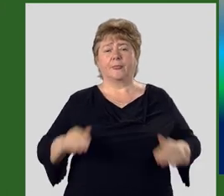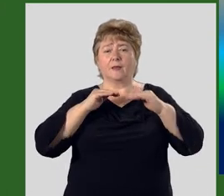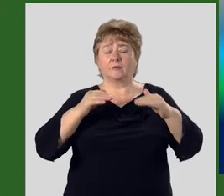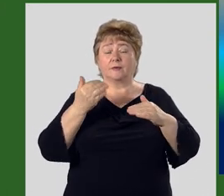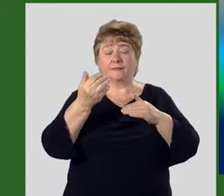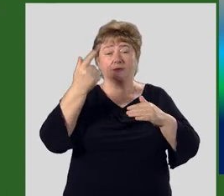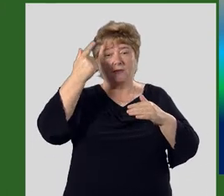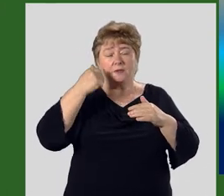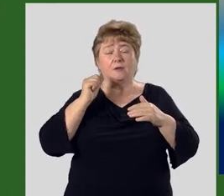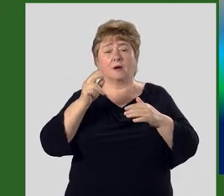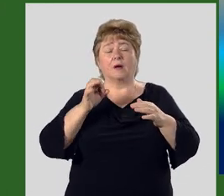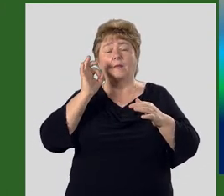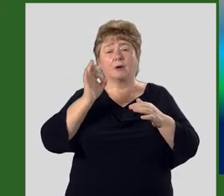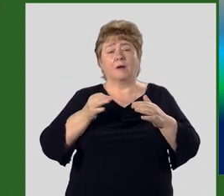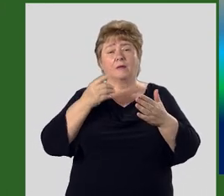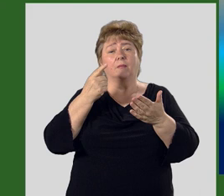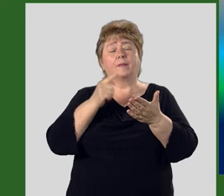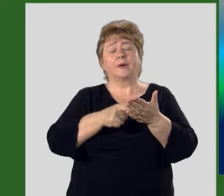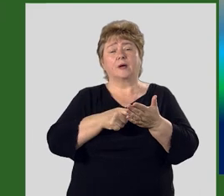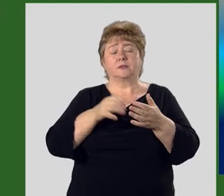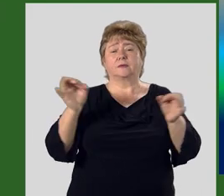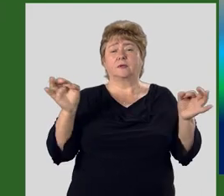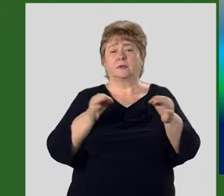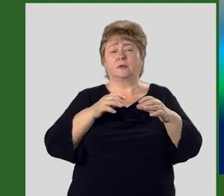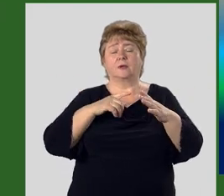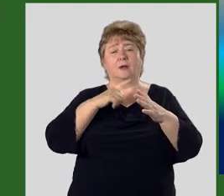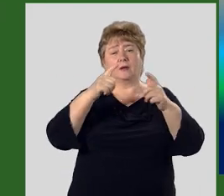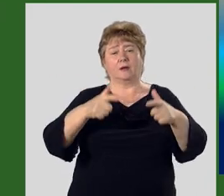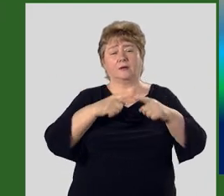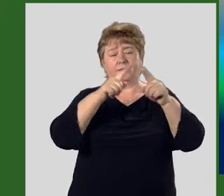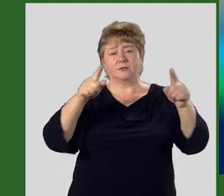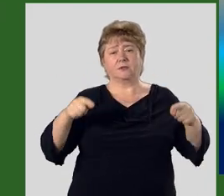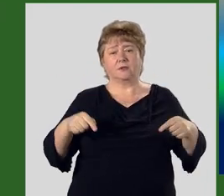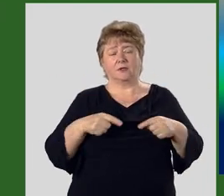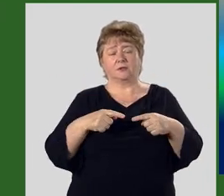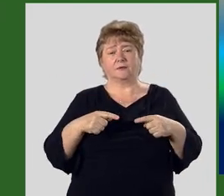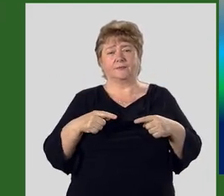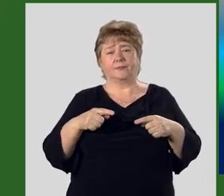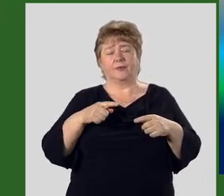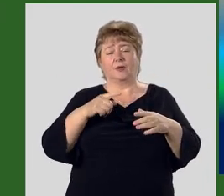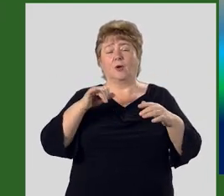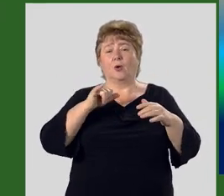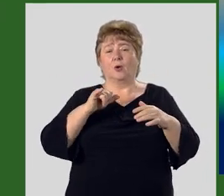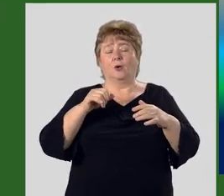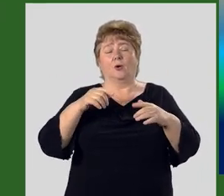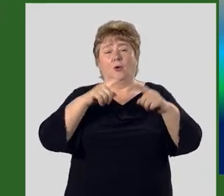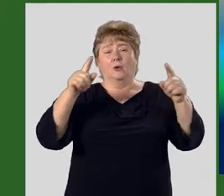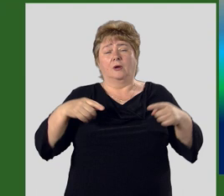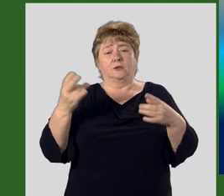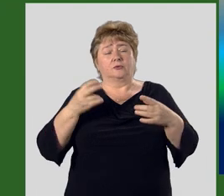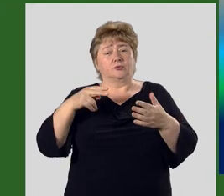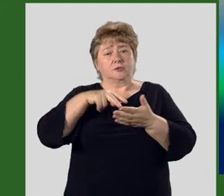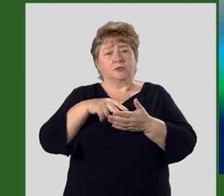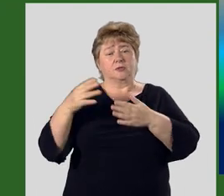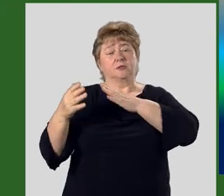Ребята, а вы знаете, как правильно нужно показывать объекты на географической карте? У карты необходимо стоять